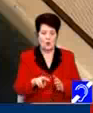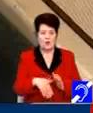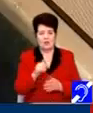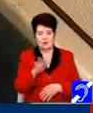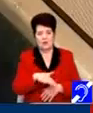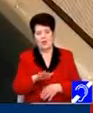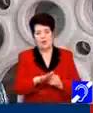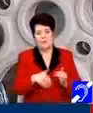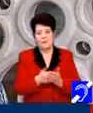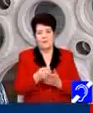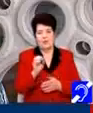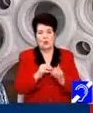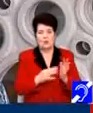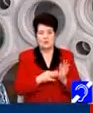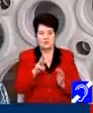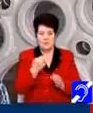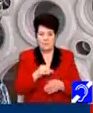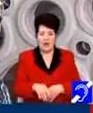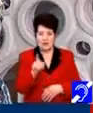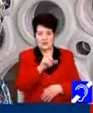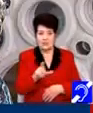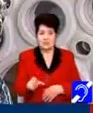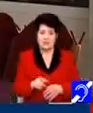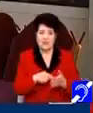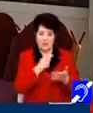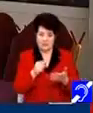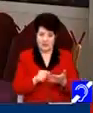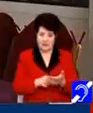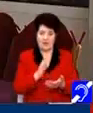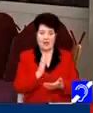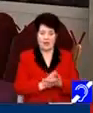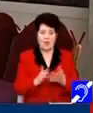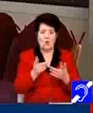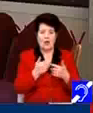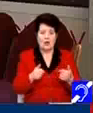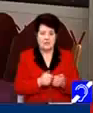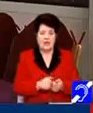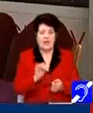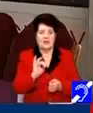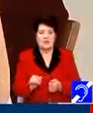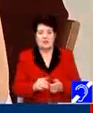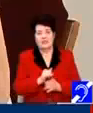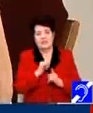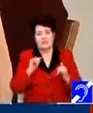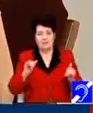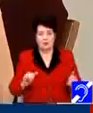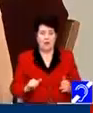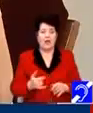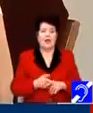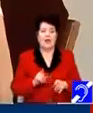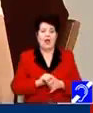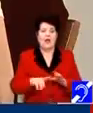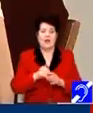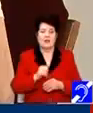până pe 19 mai. Totodată, cetățenii care au întrebări ce țin de organizarea și desfășurarea alegerilor locale noi pot